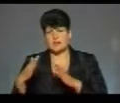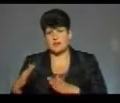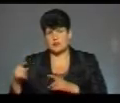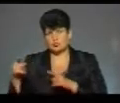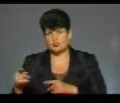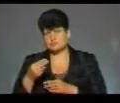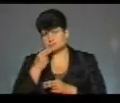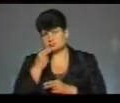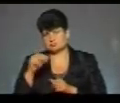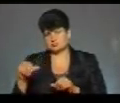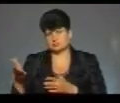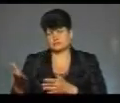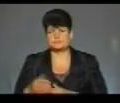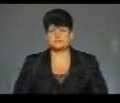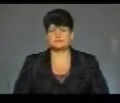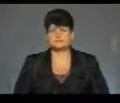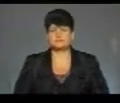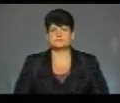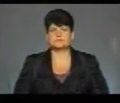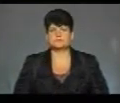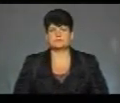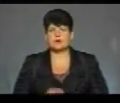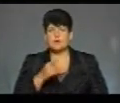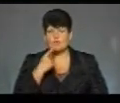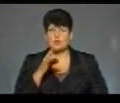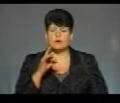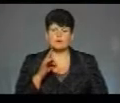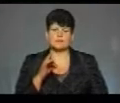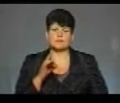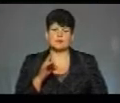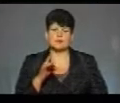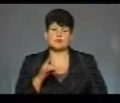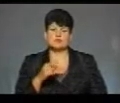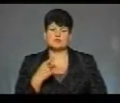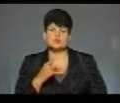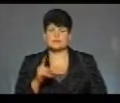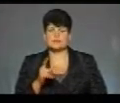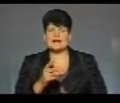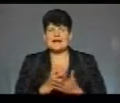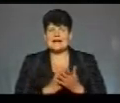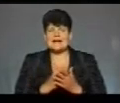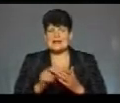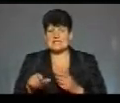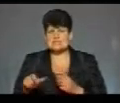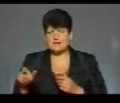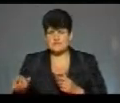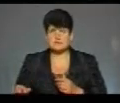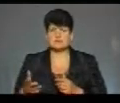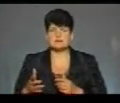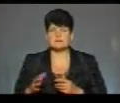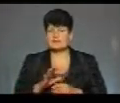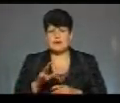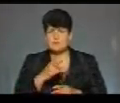приймання їжі. Будь ласка. За словами Романа Забави, для резервістів, на відміну від військовослужбовців,